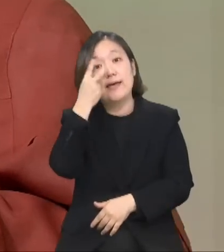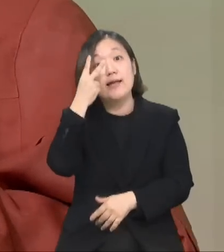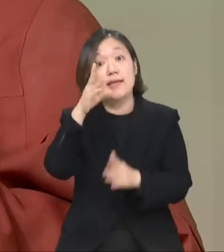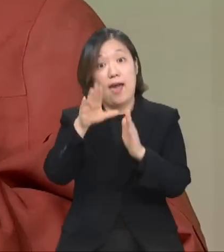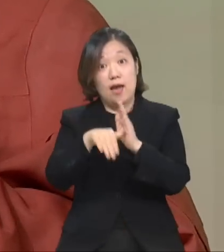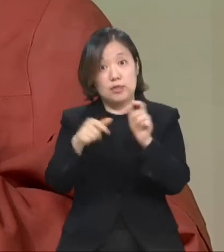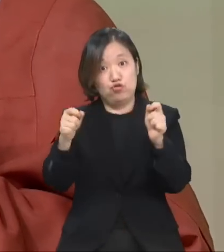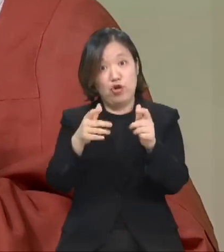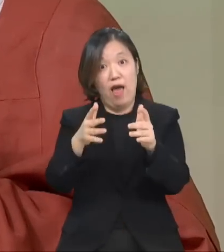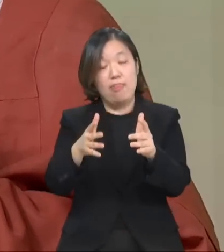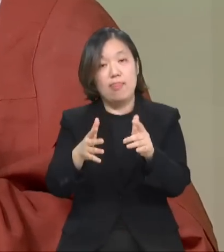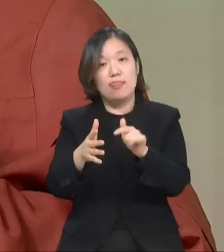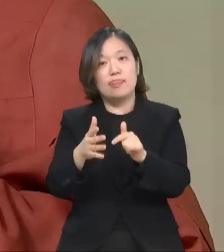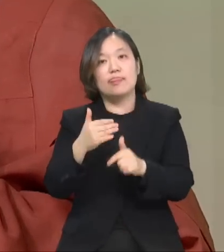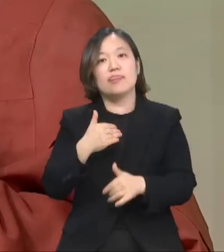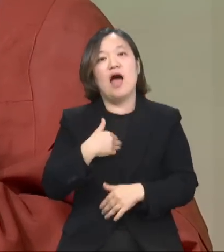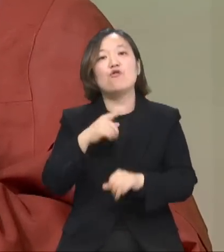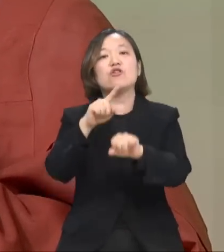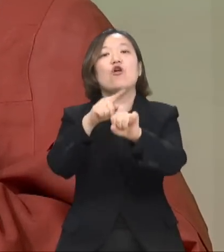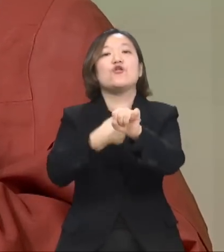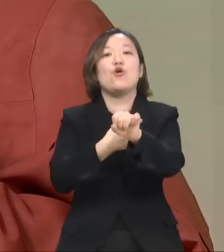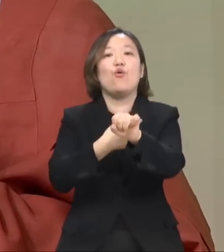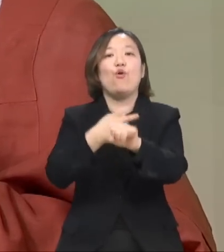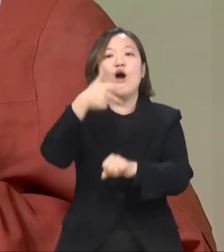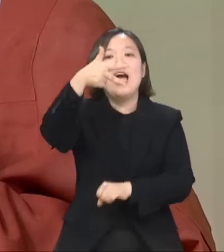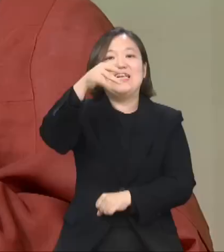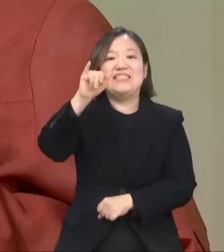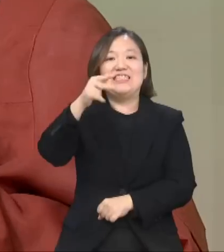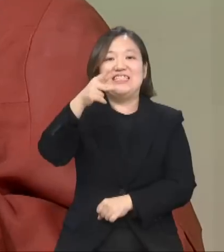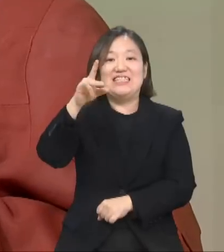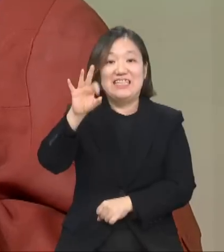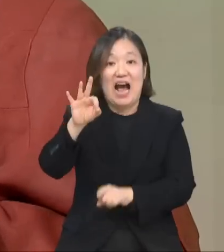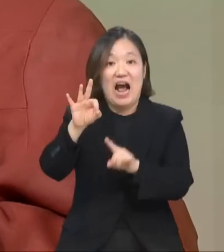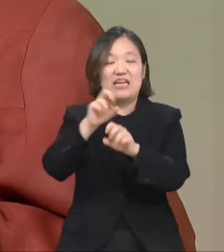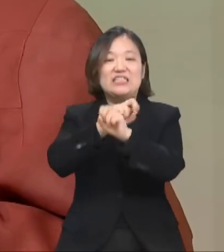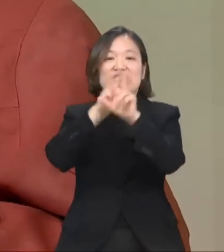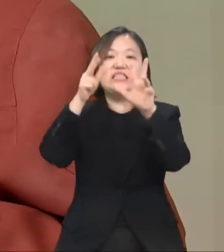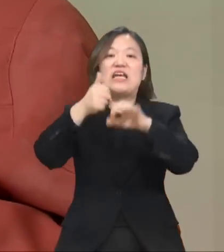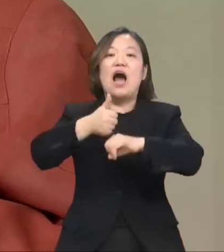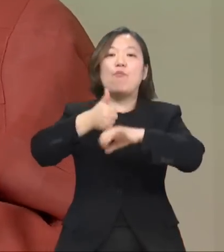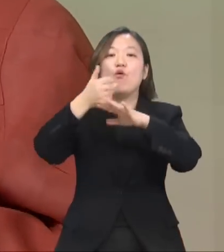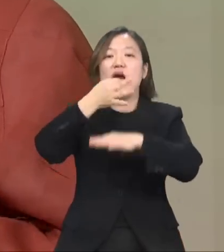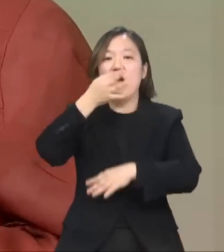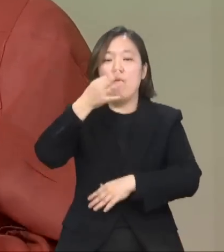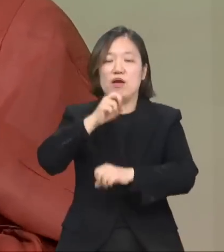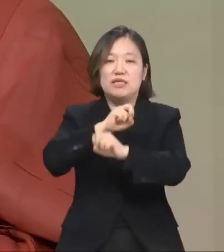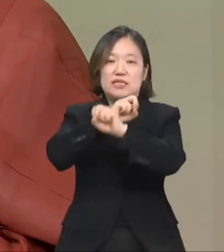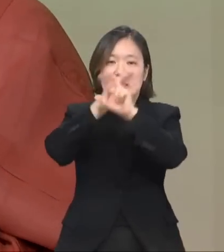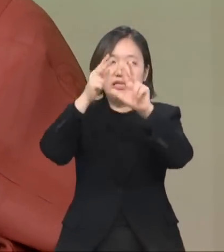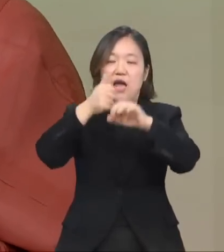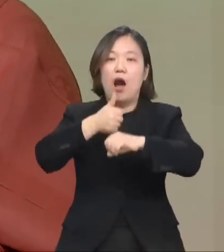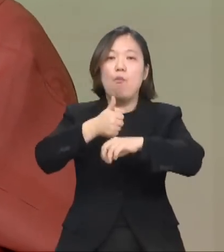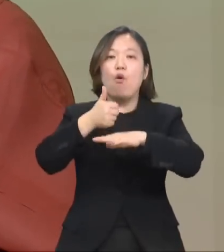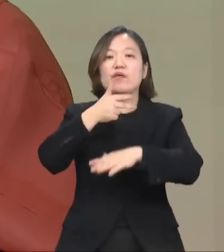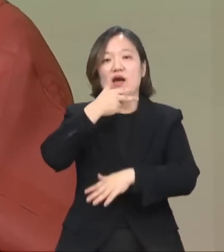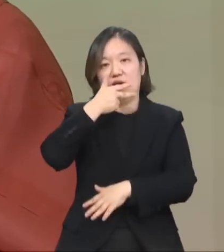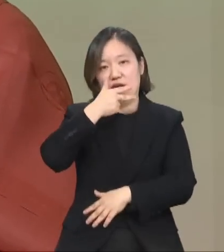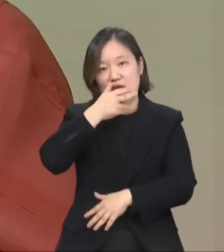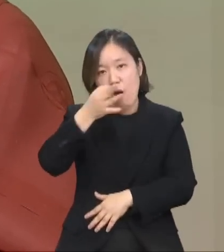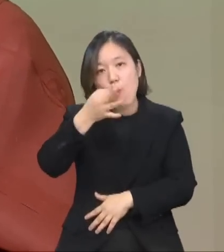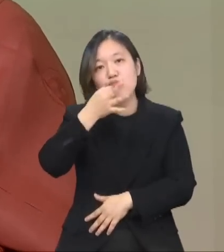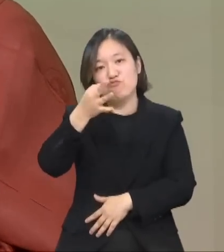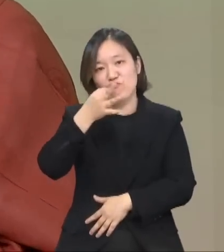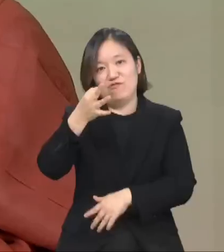깬 상태에서도 자기도 모르게 입에서 지장보살 지장보살 지장보살 염불하고 있었다는 거죠 예 이것도 아주 좋은 일이죠